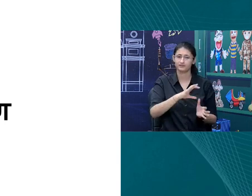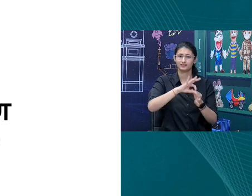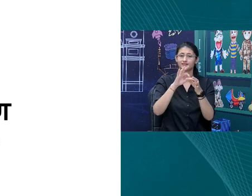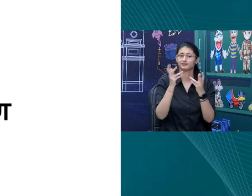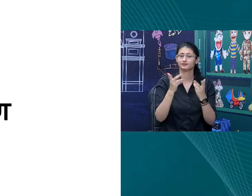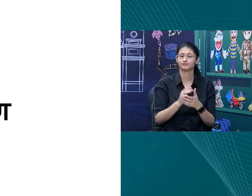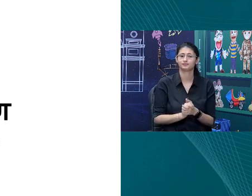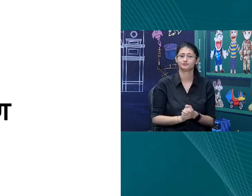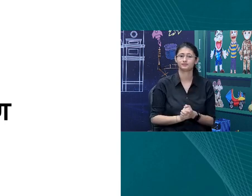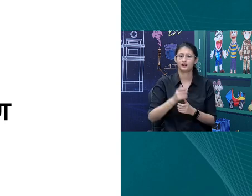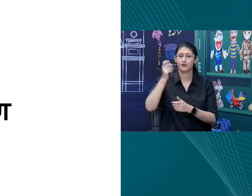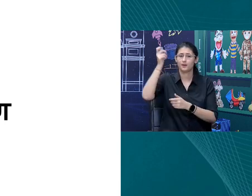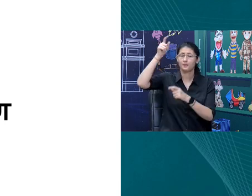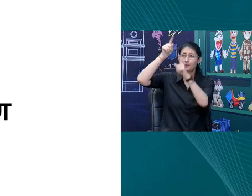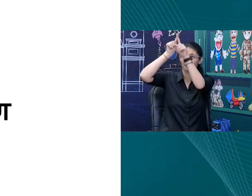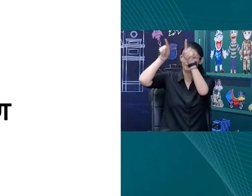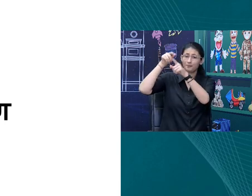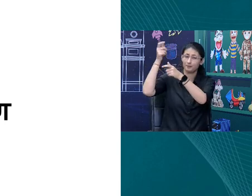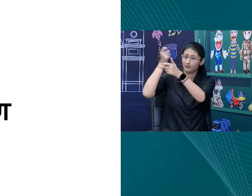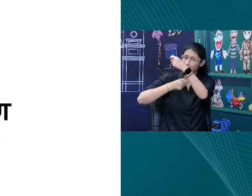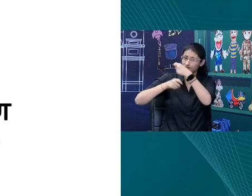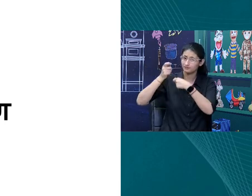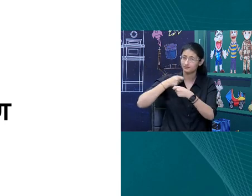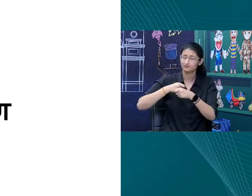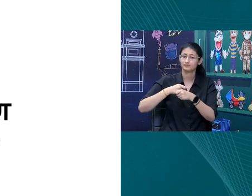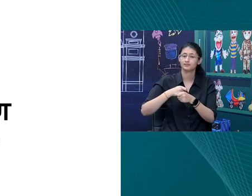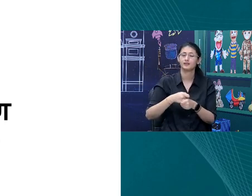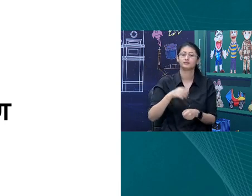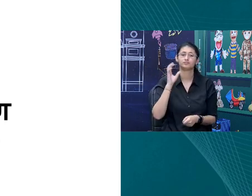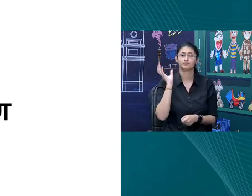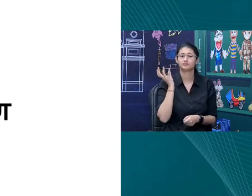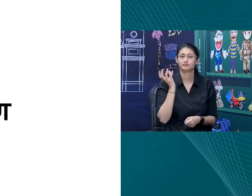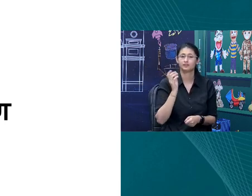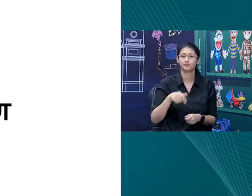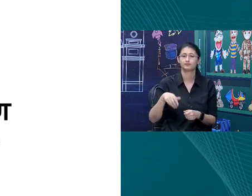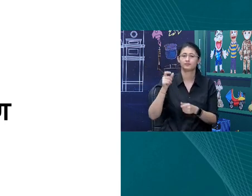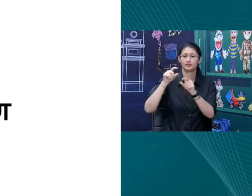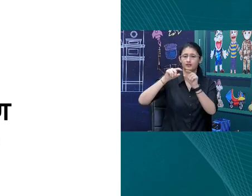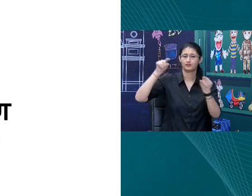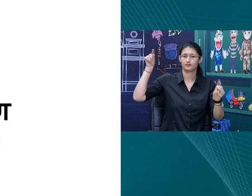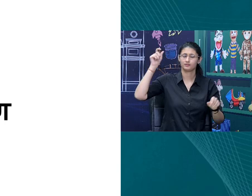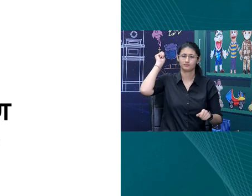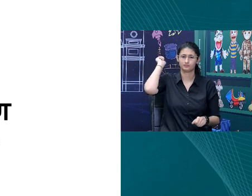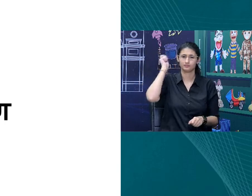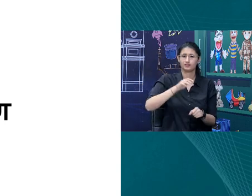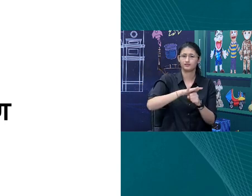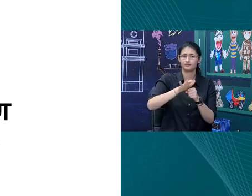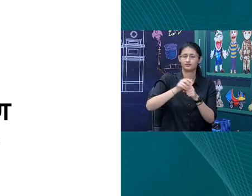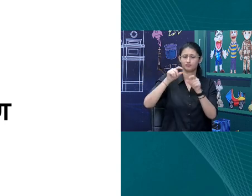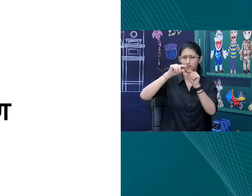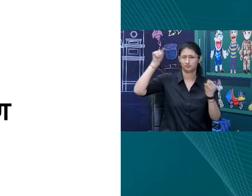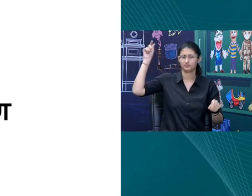गेंद और डंडा बच्चों को इन शब्दों को एक दूसरे से मिलना